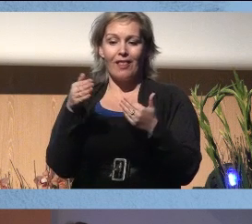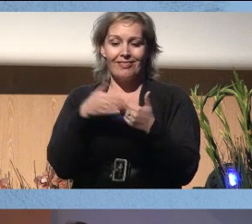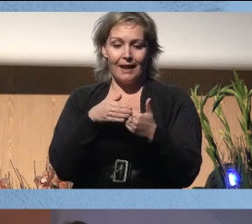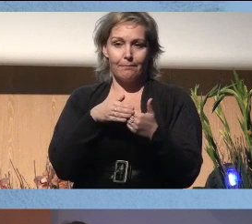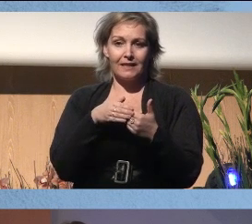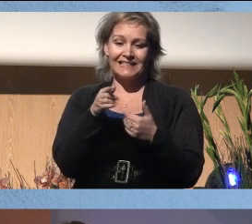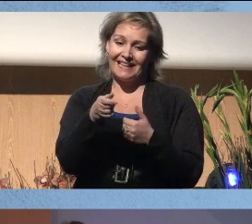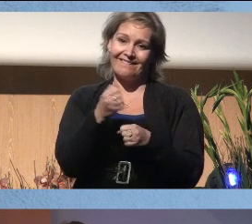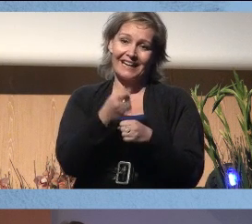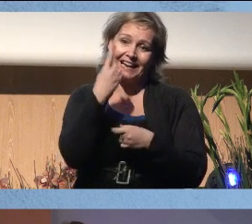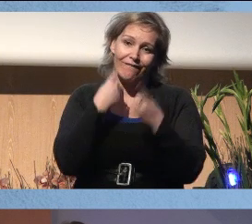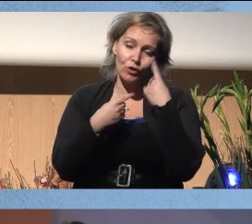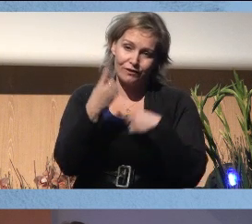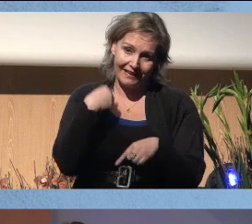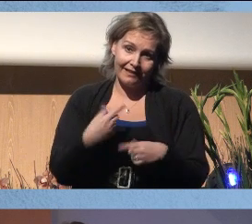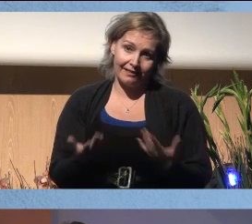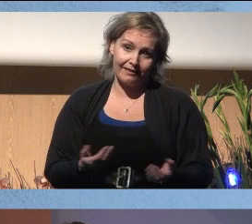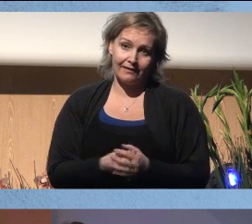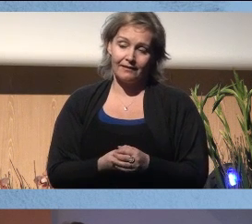nærmest fortviler.